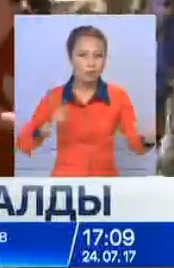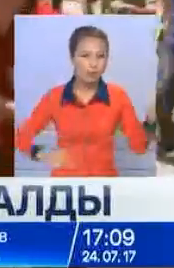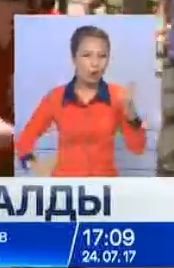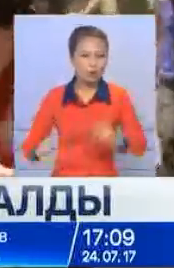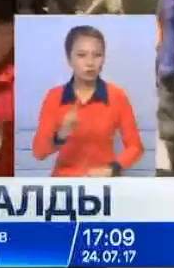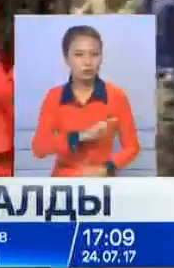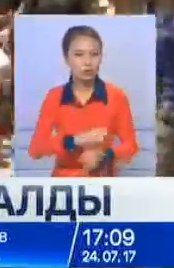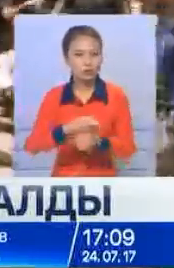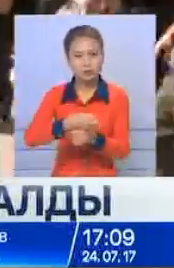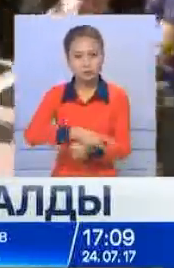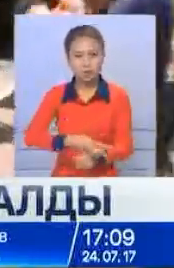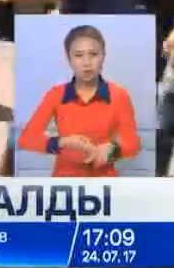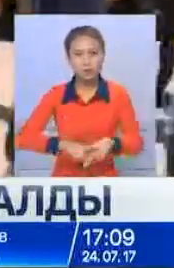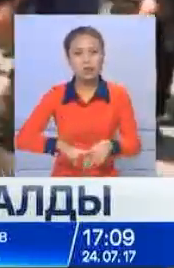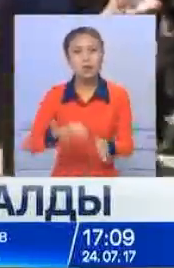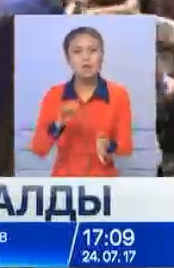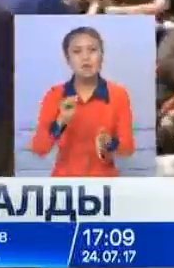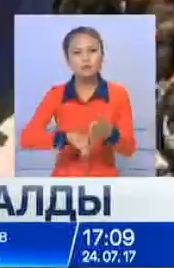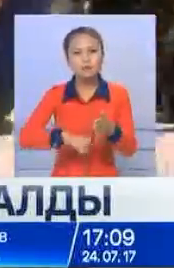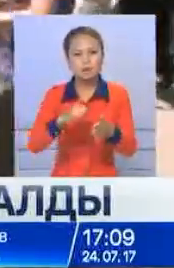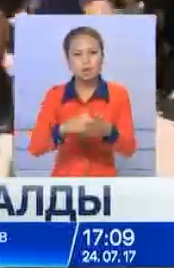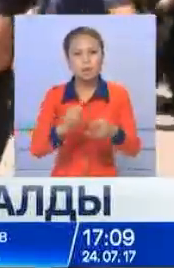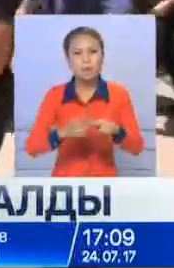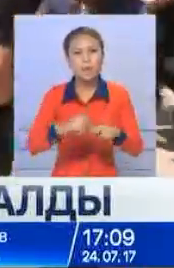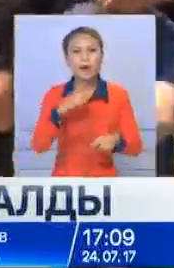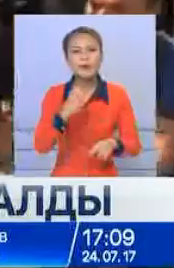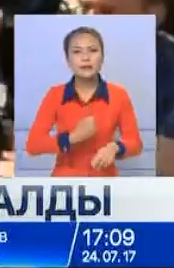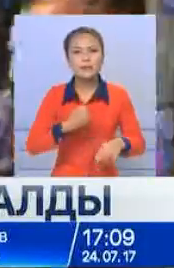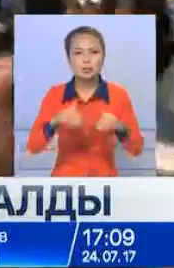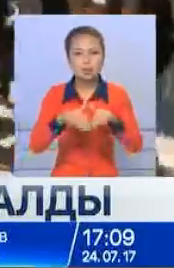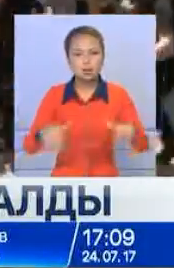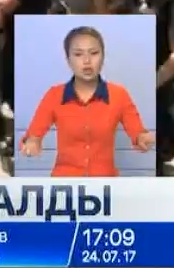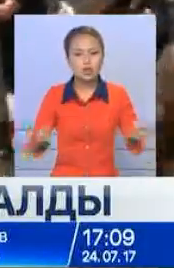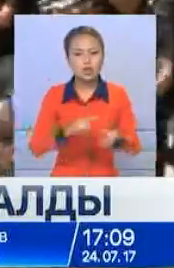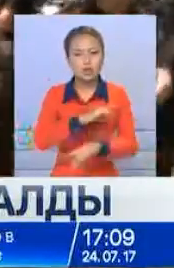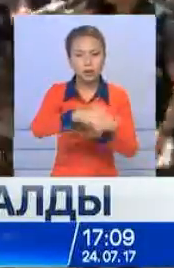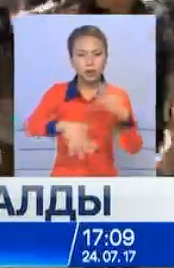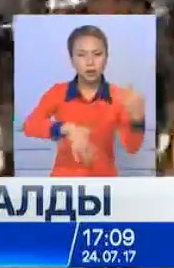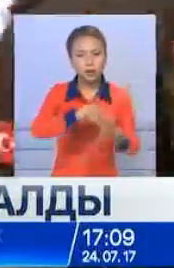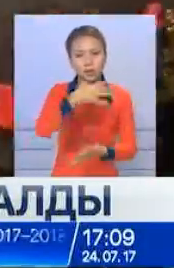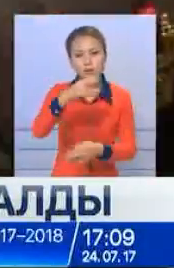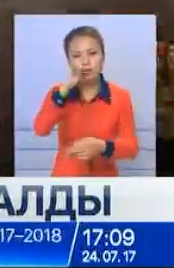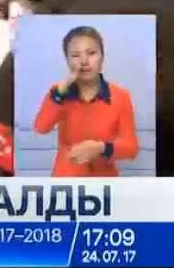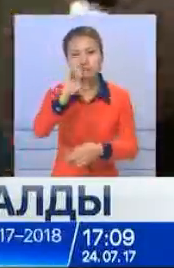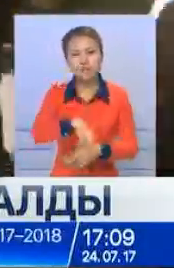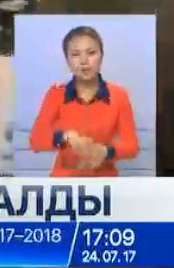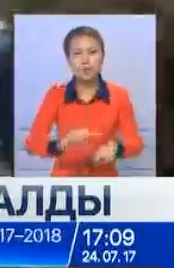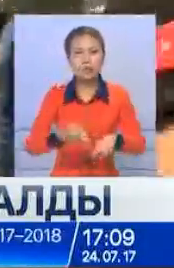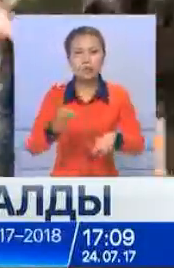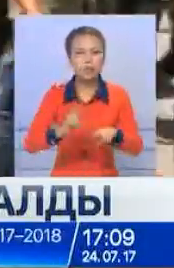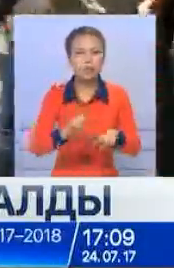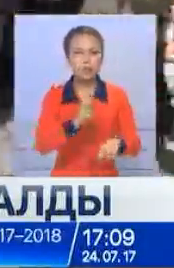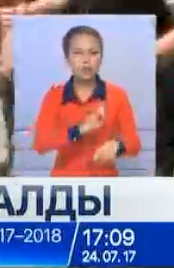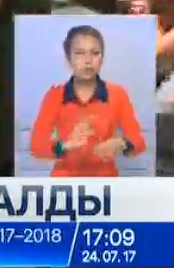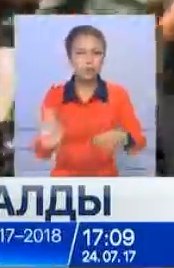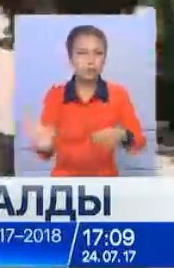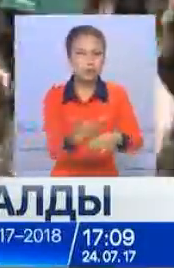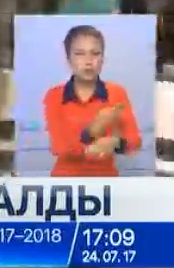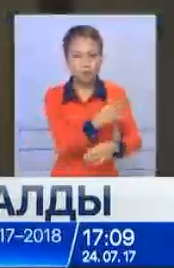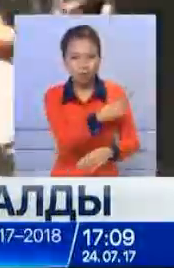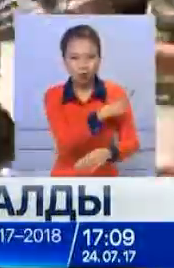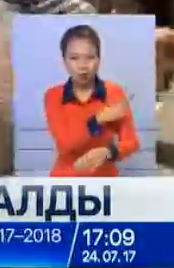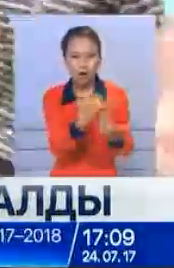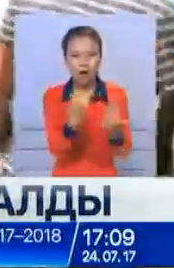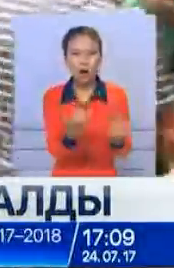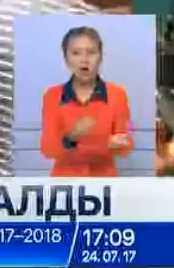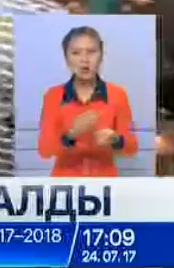жұмыстан қуылғанына байланысты бас көтерген. Олар өткен жылдың жазында әскери төңкеріс жасауға қатысты деген айыппен қызметінен босатылған еді. Осыдан